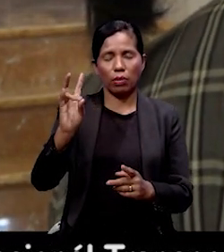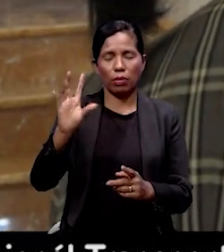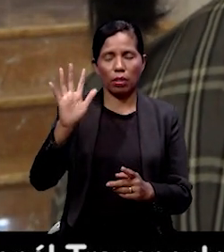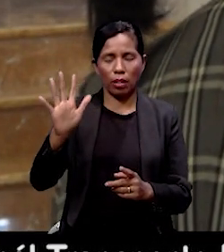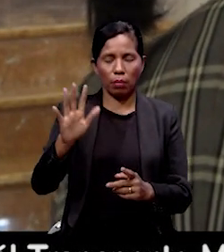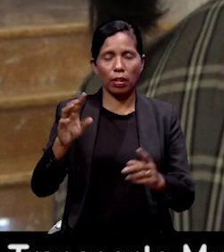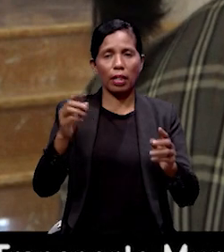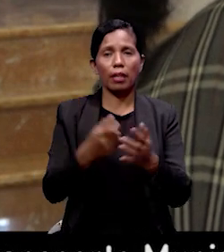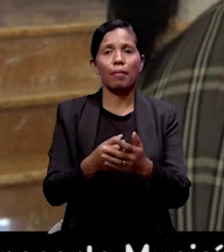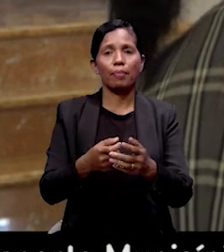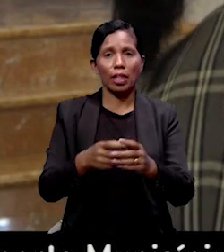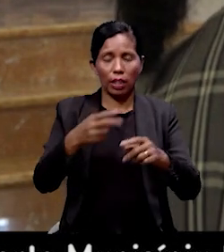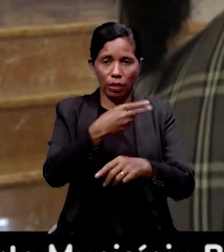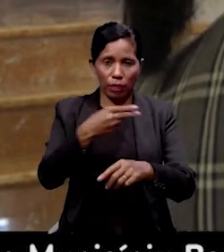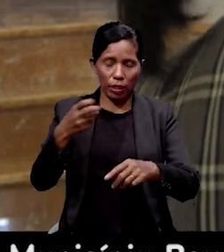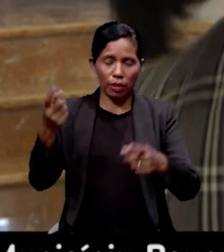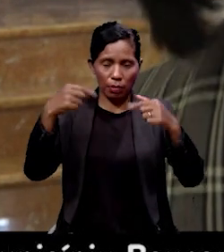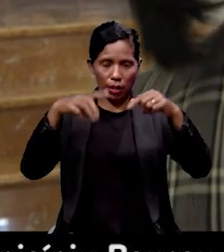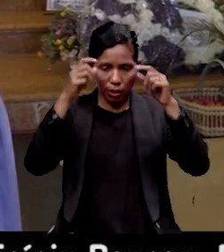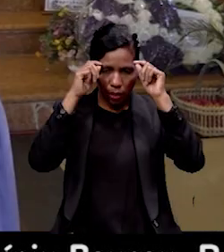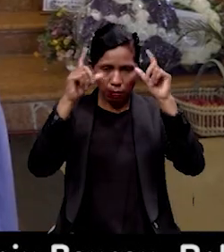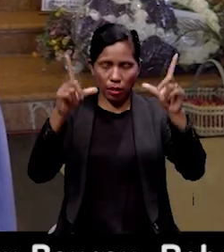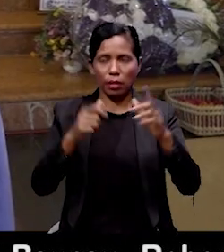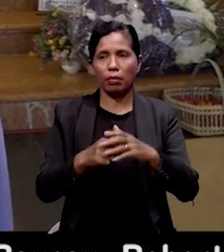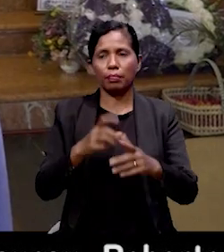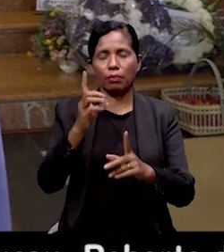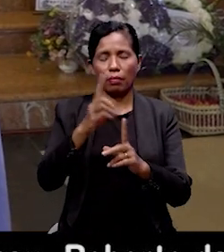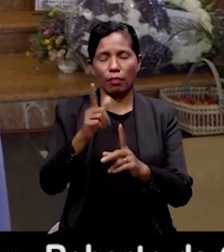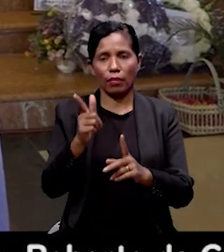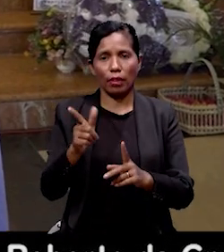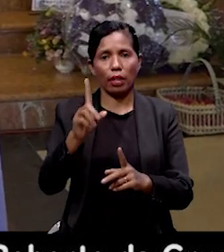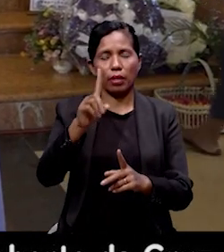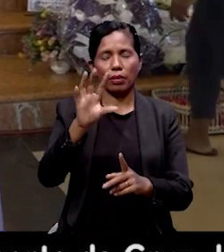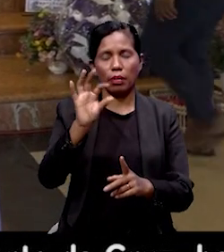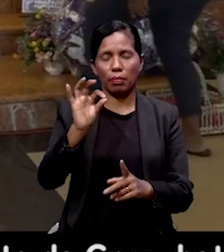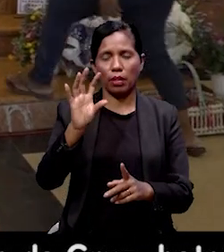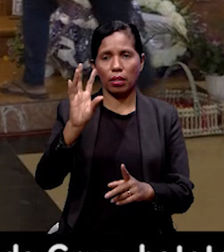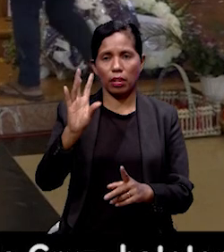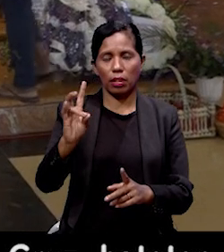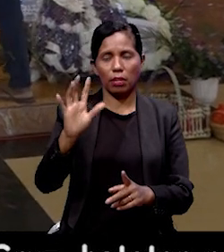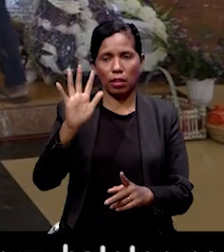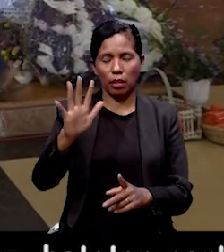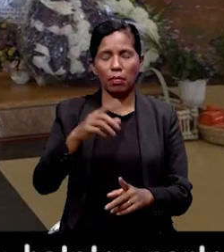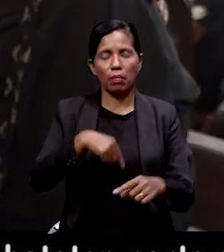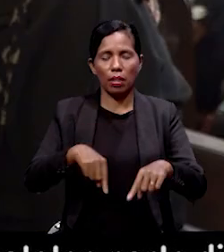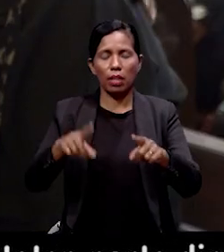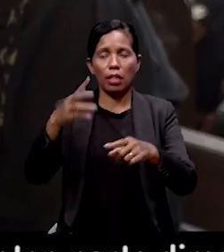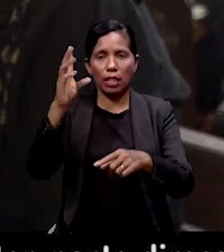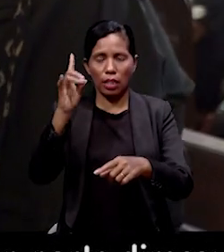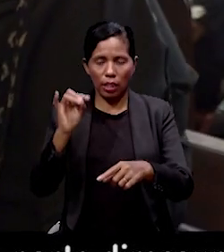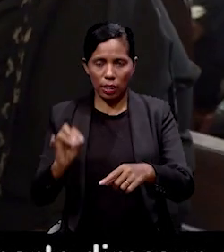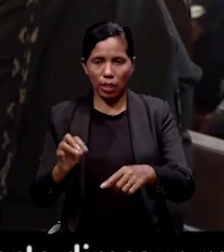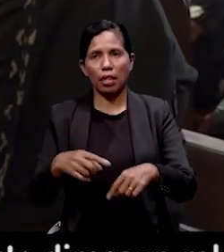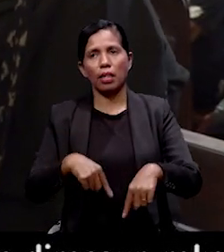Dili. Iha lorong neim fulan agustu tinang rihung ida atu sia hitunulu resing lima fila husi fronteira badili, no iha lorong hitu